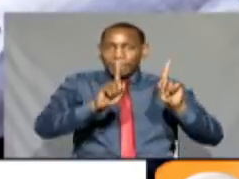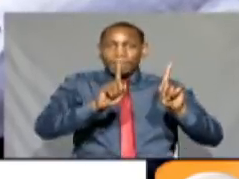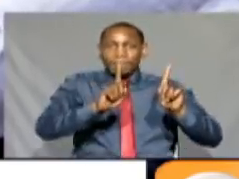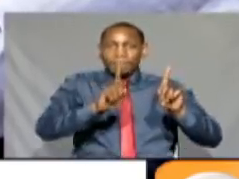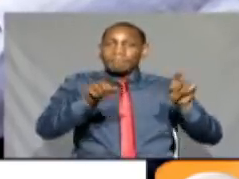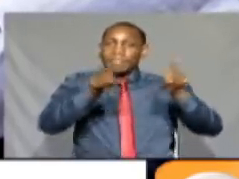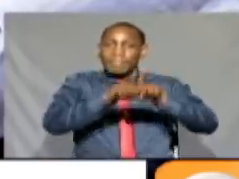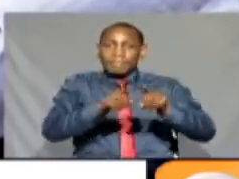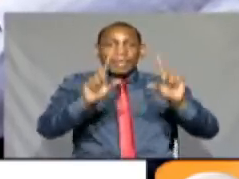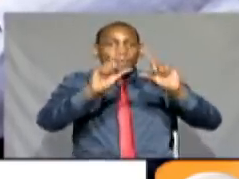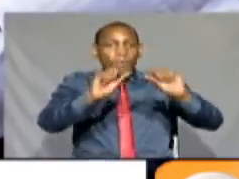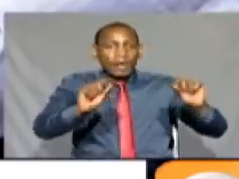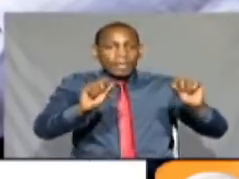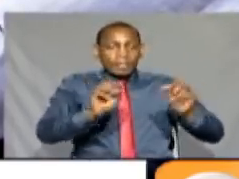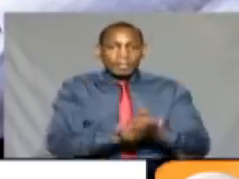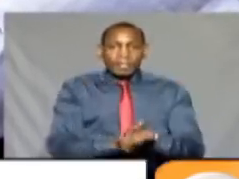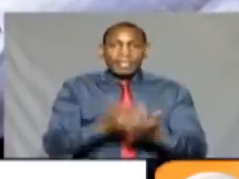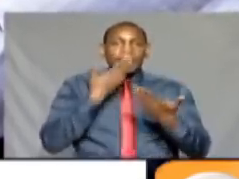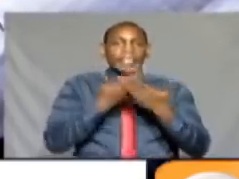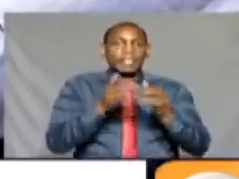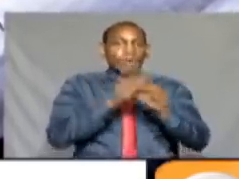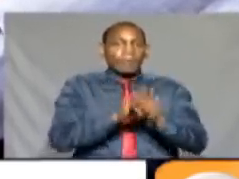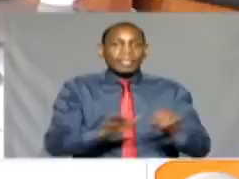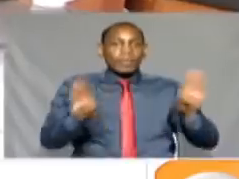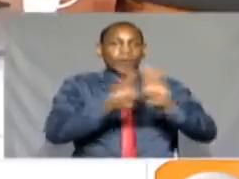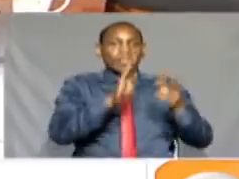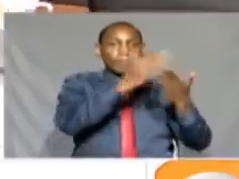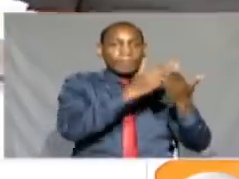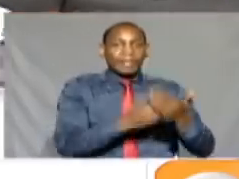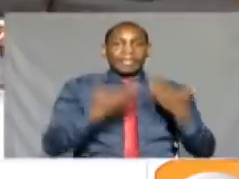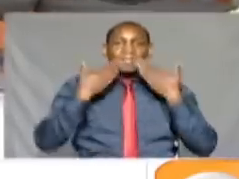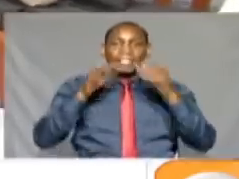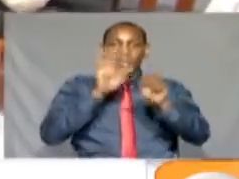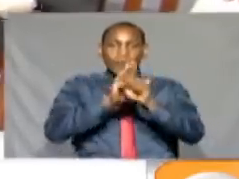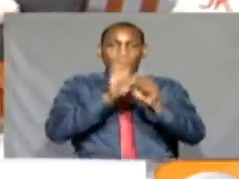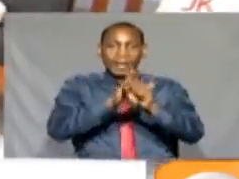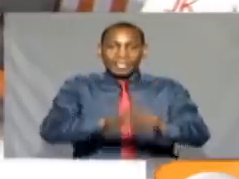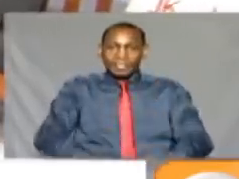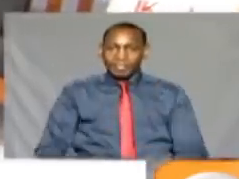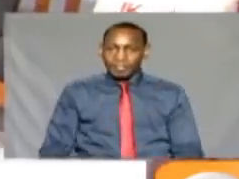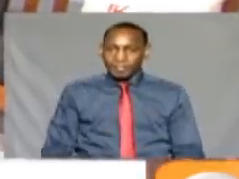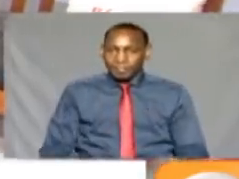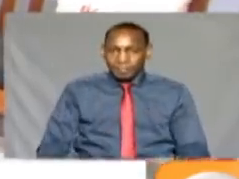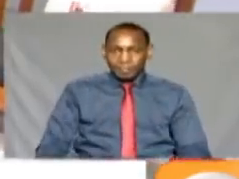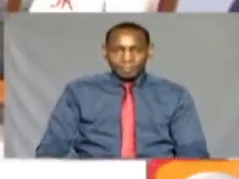iyo. Asateni muno, fugeni ikitu. Thank you very much. Thank you.